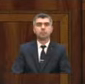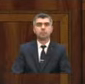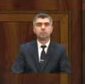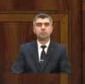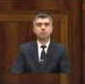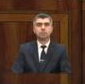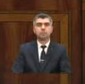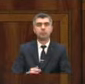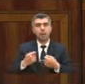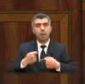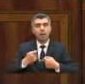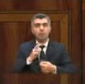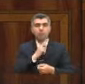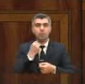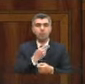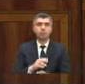سيد رئيس الحكومة،